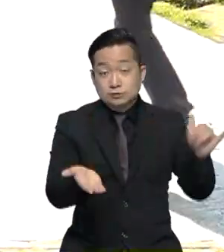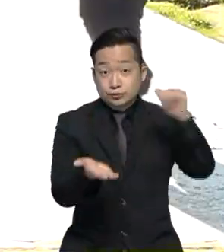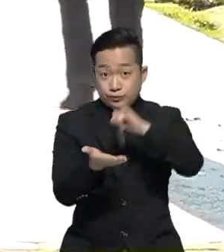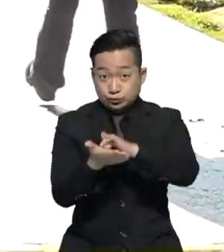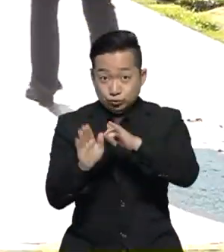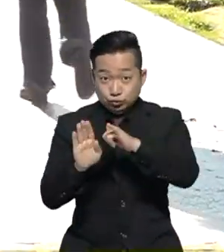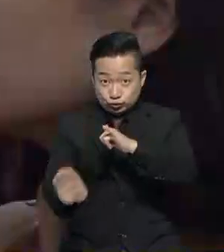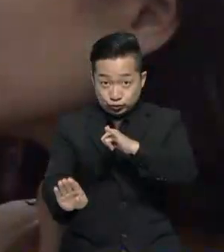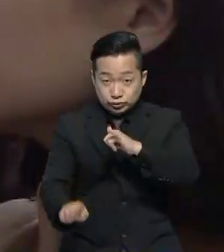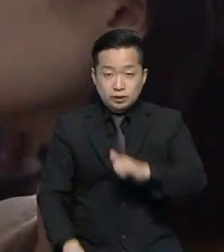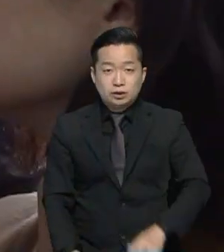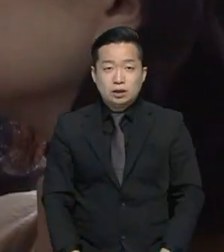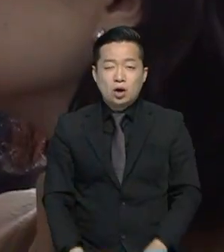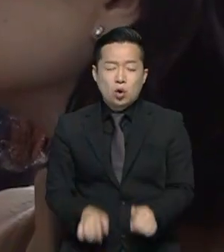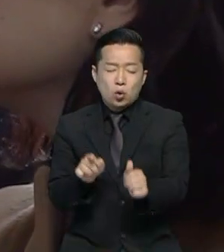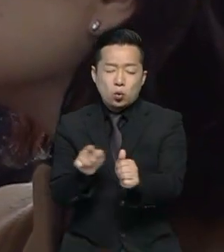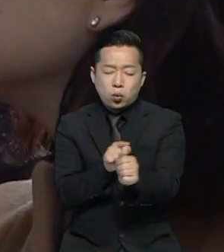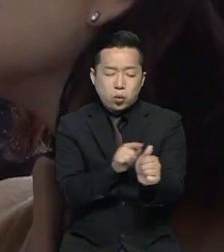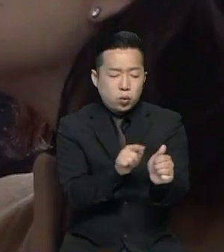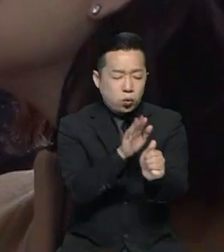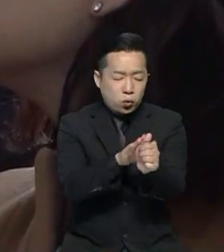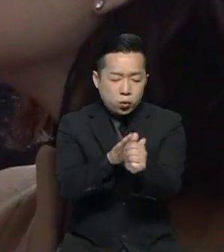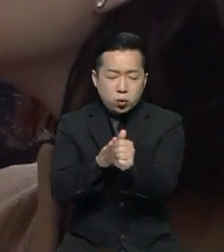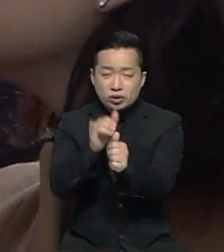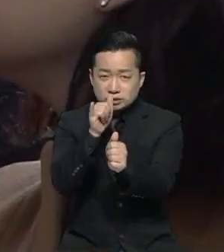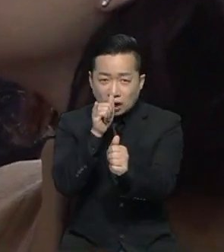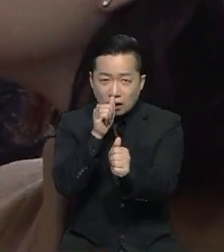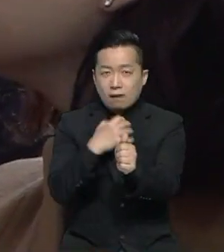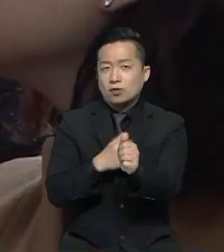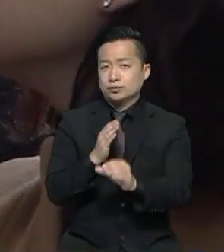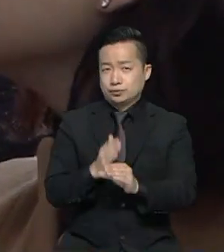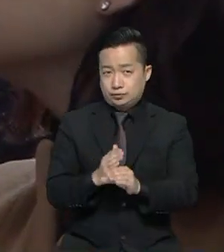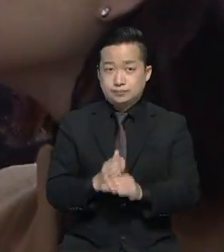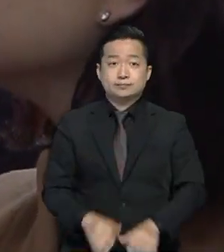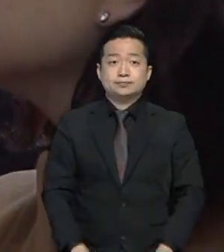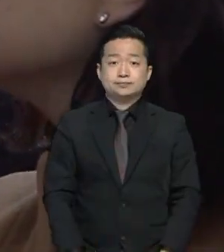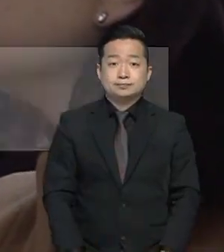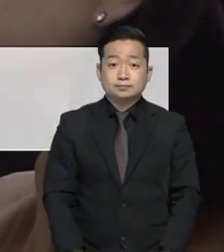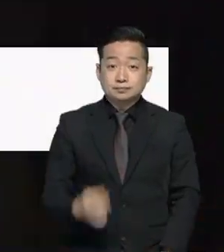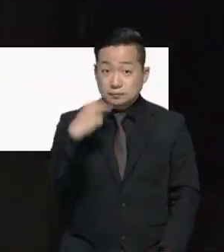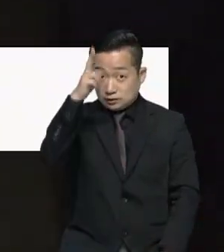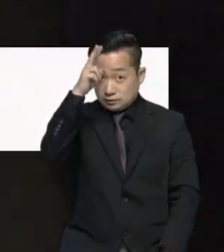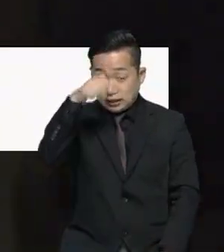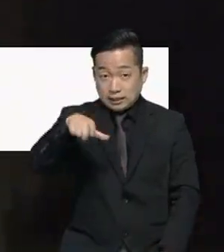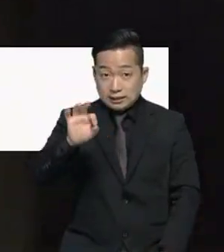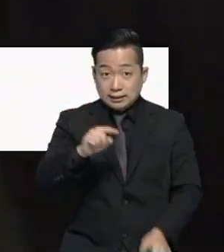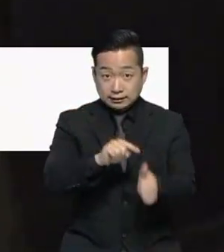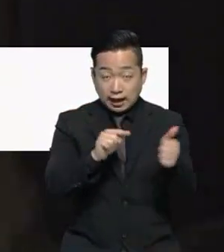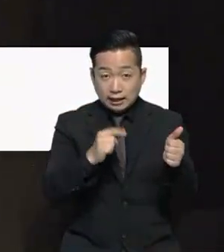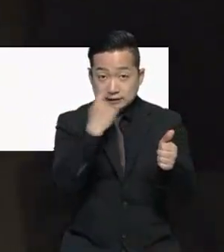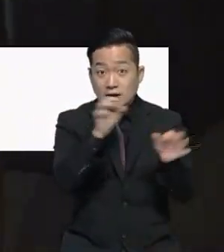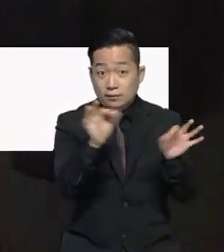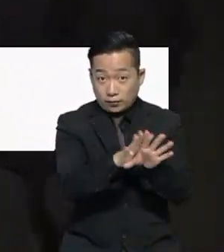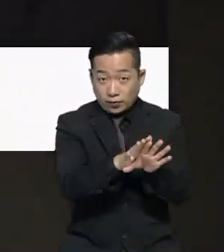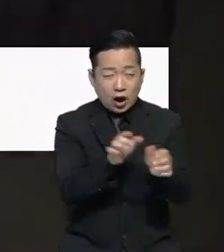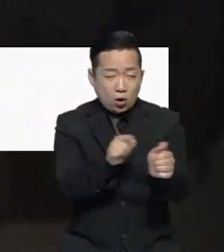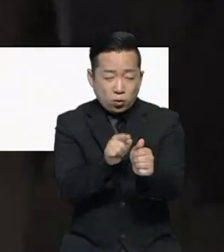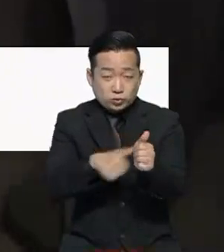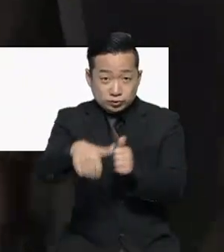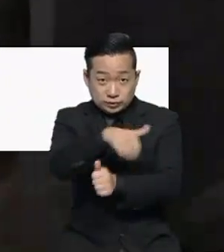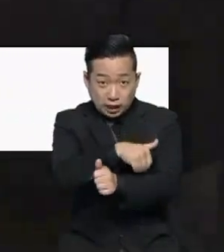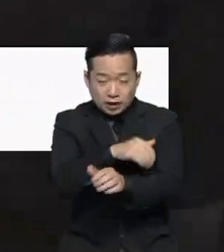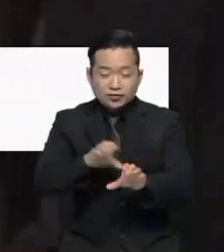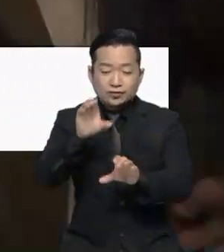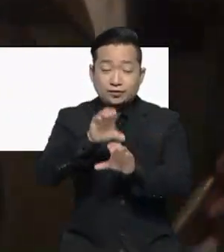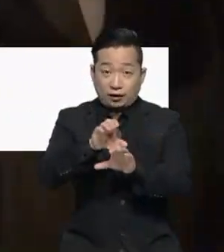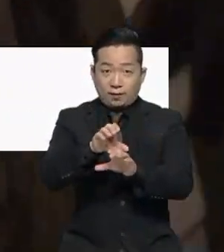경우 회유 시도가 이루어질 수 있다는 점도 우려하고 있습니다. 검찰은 강 씨의 증거인멸과 회유 정황 등을